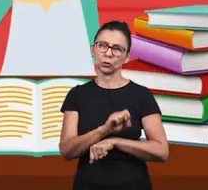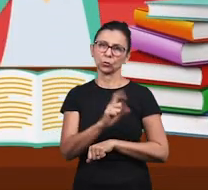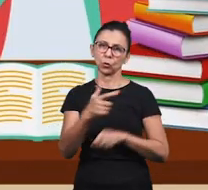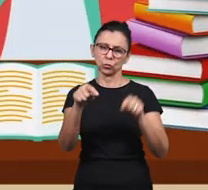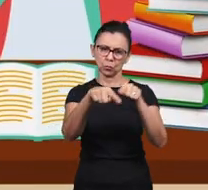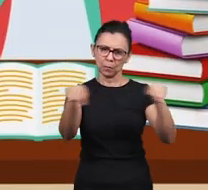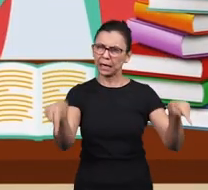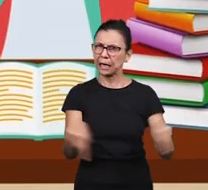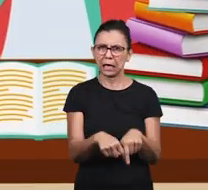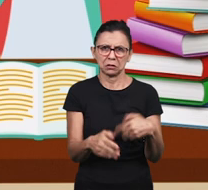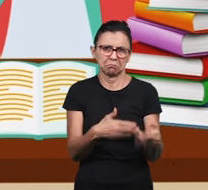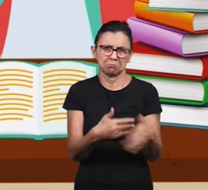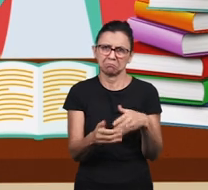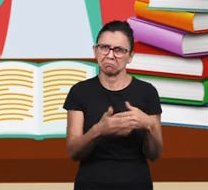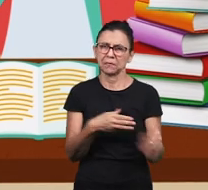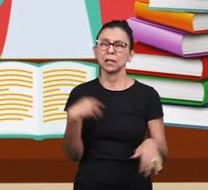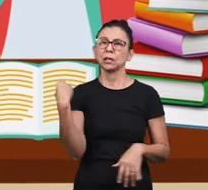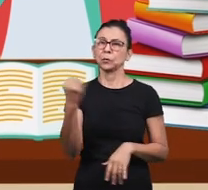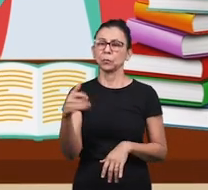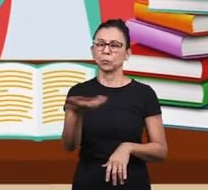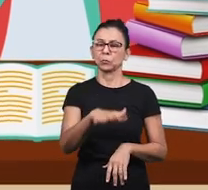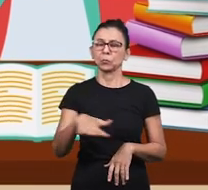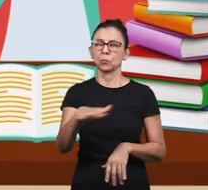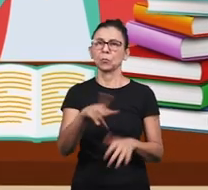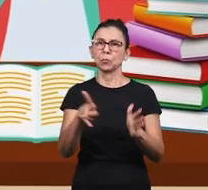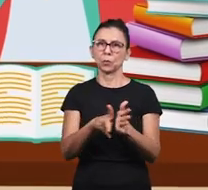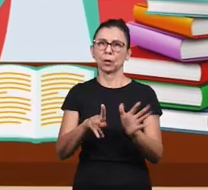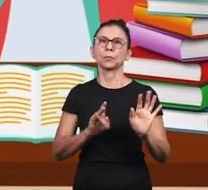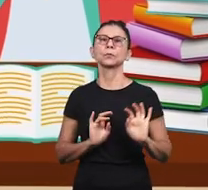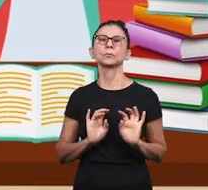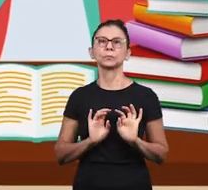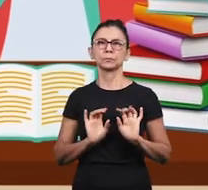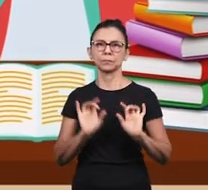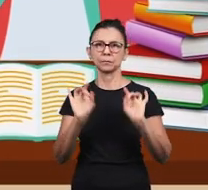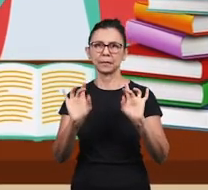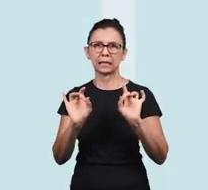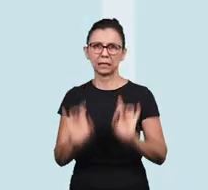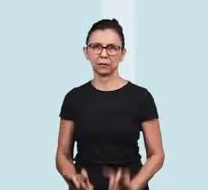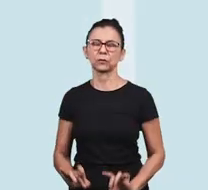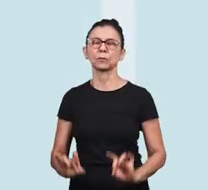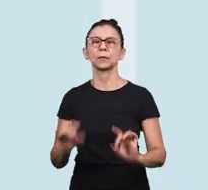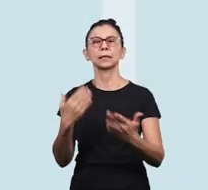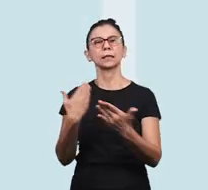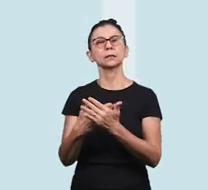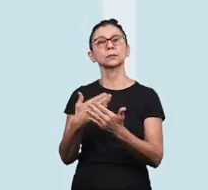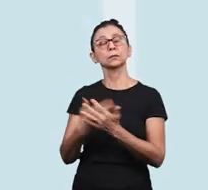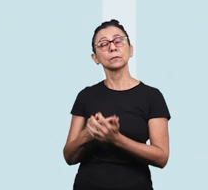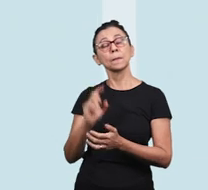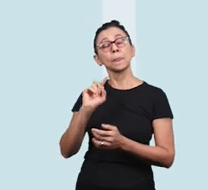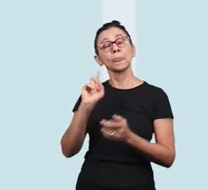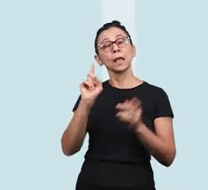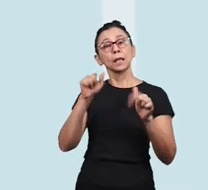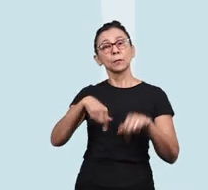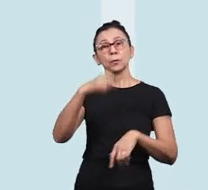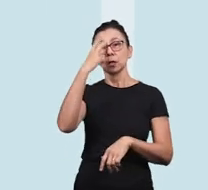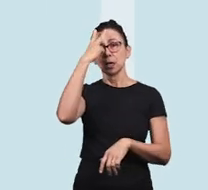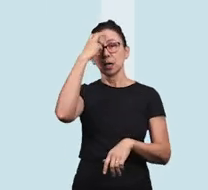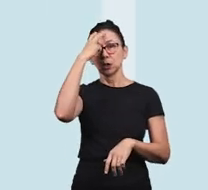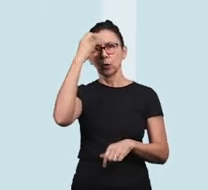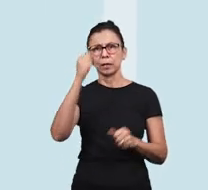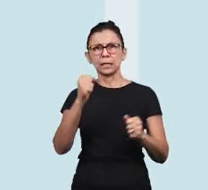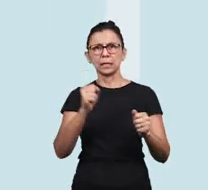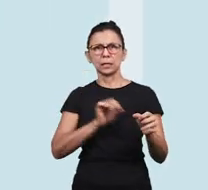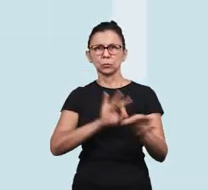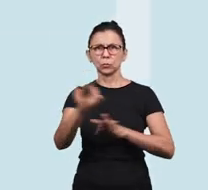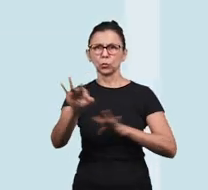manger ou sur une boîte improvisée, l'important c'est d'avoir un environnement adapté aux études.